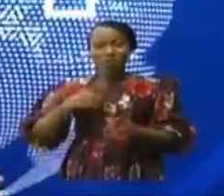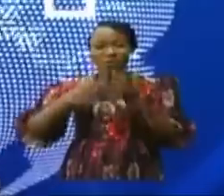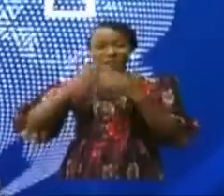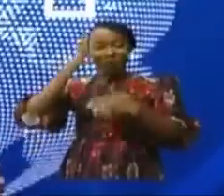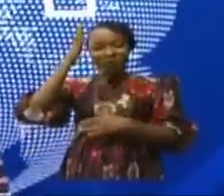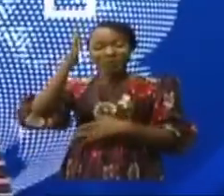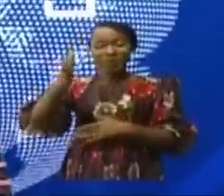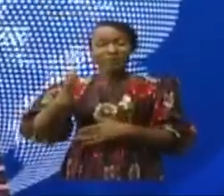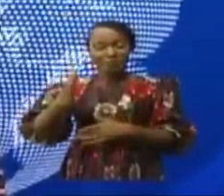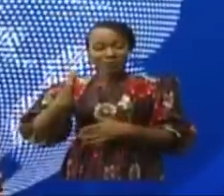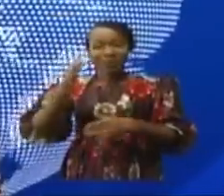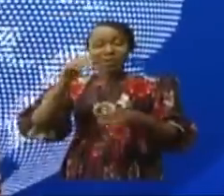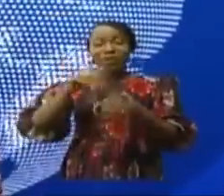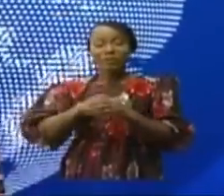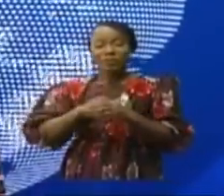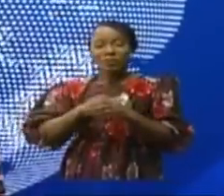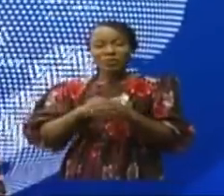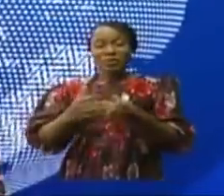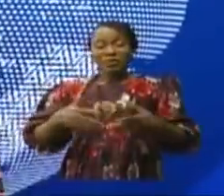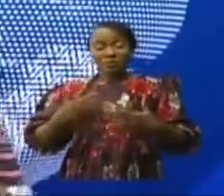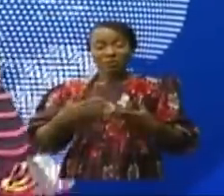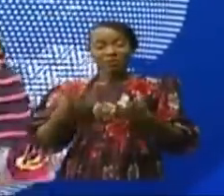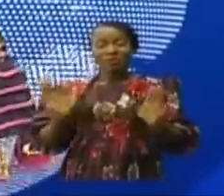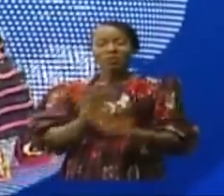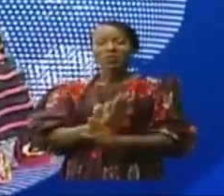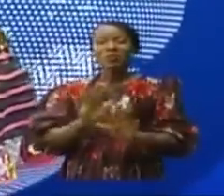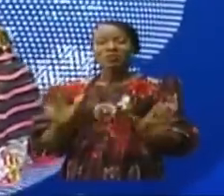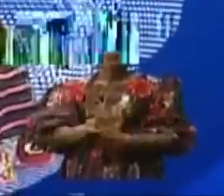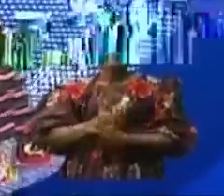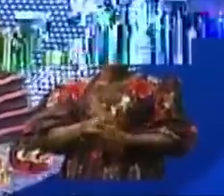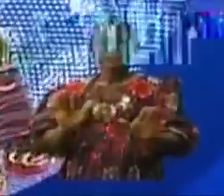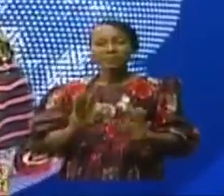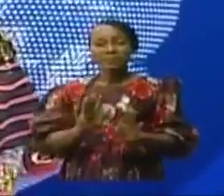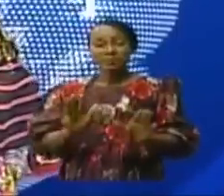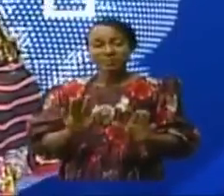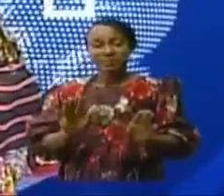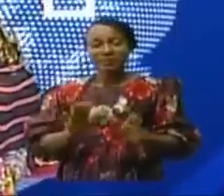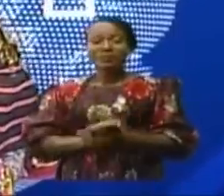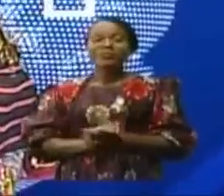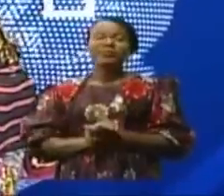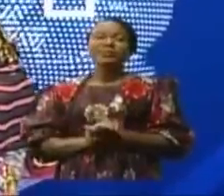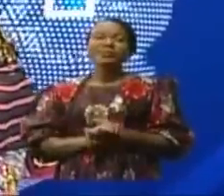retrouve demain à 20h avec le même plaisir. Très bonne suite de programme sur la chaîne nationale. Au revoir.